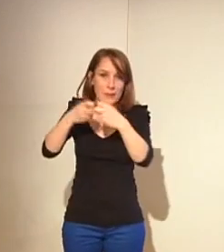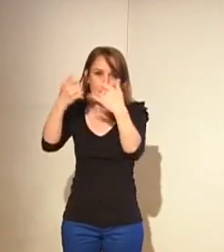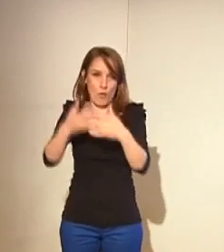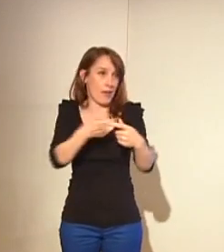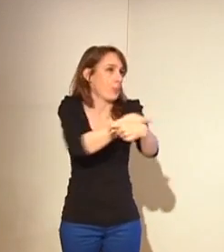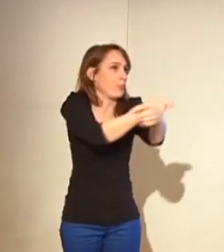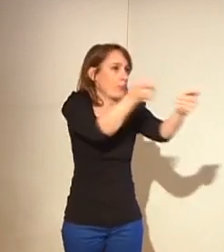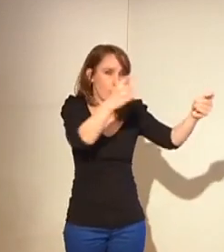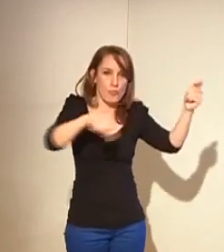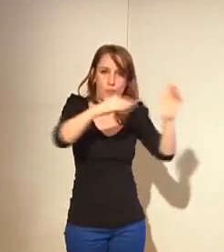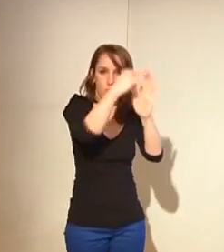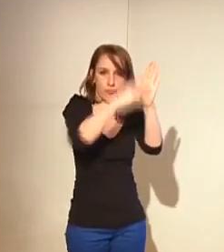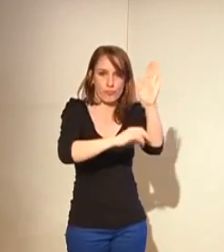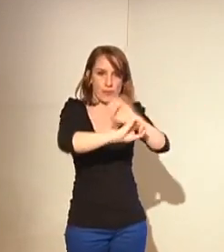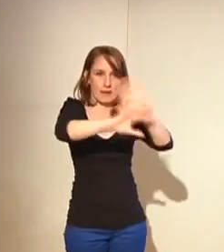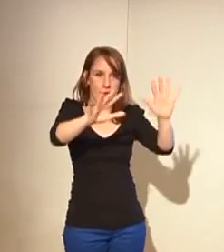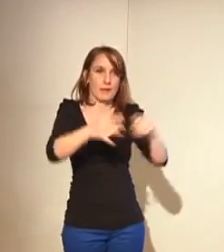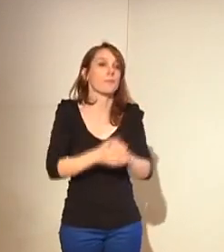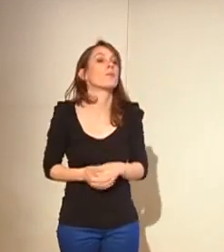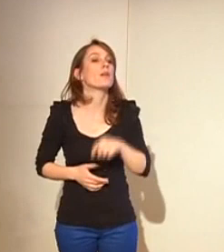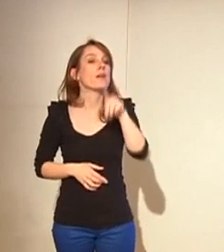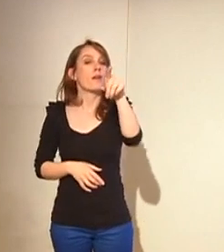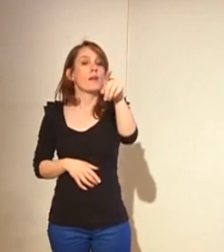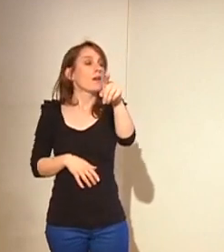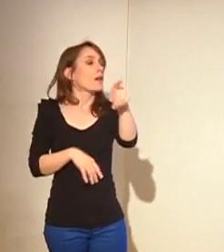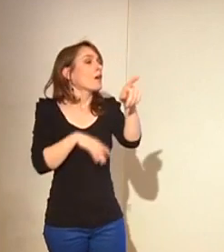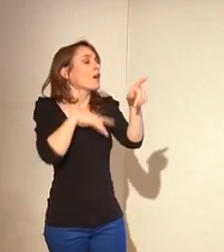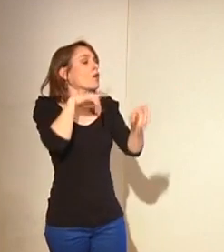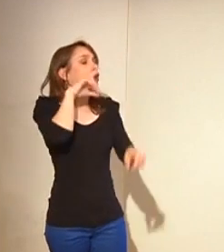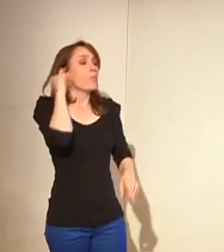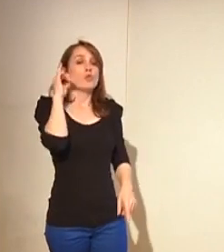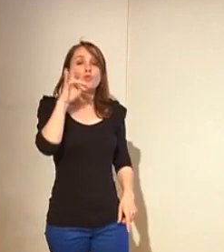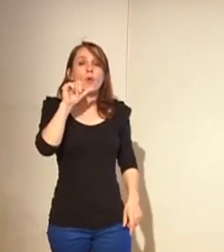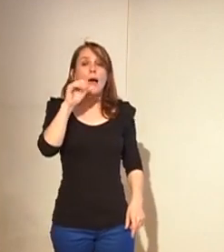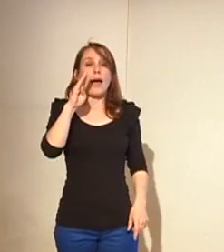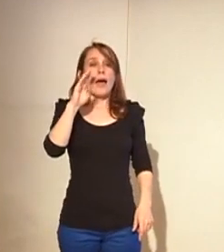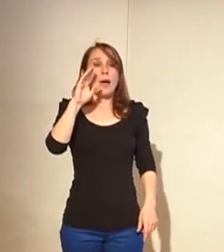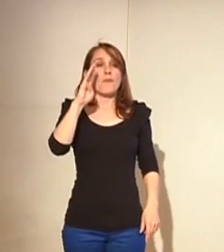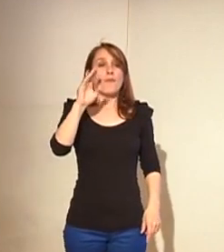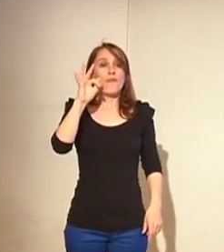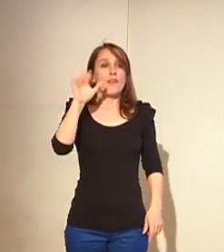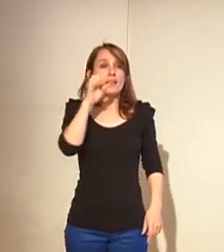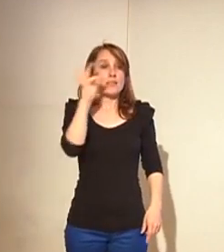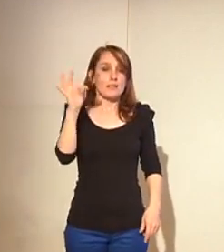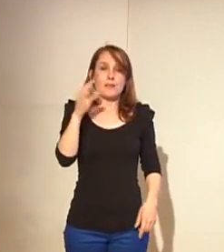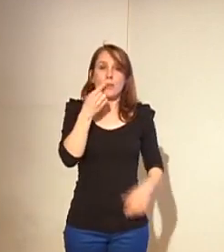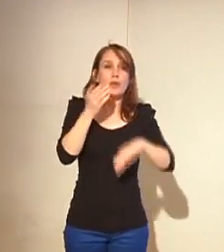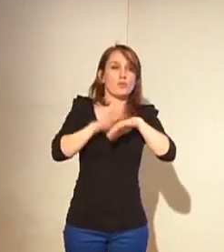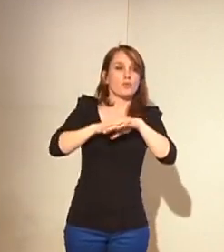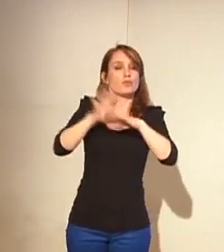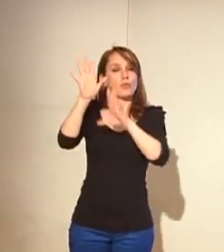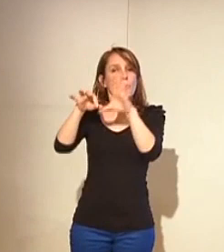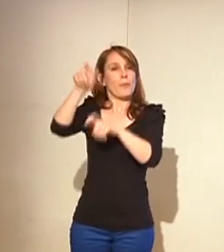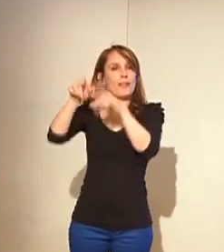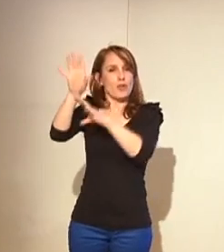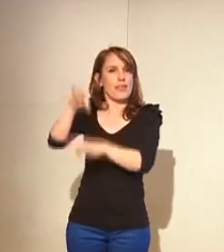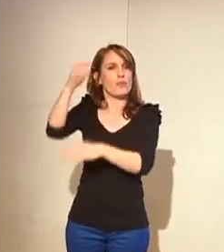le monde de fait clsat a fait le choix d'élargir le propos à la question de la représentation des élus dans les organismes extérieurs même si c'est pas l'objet de